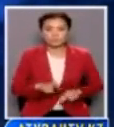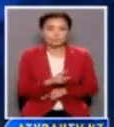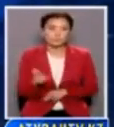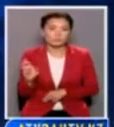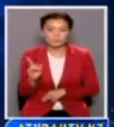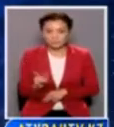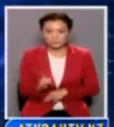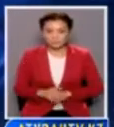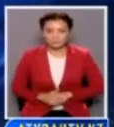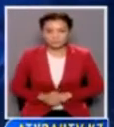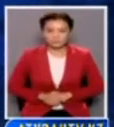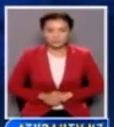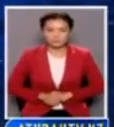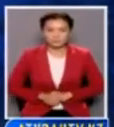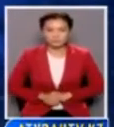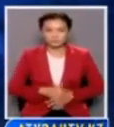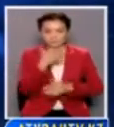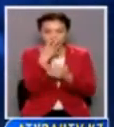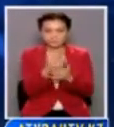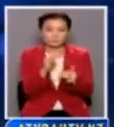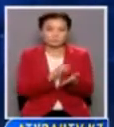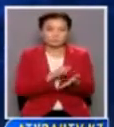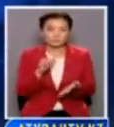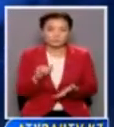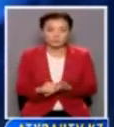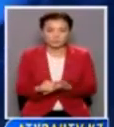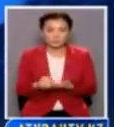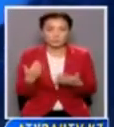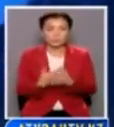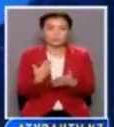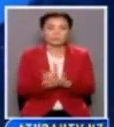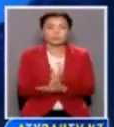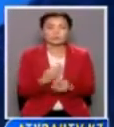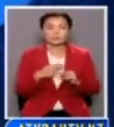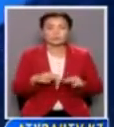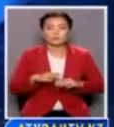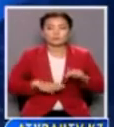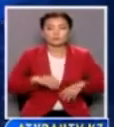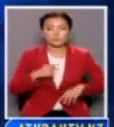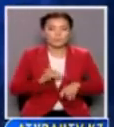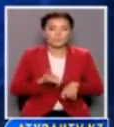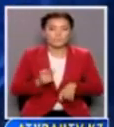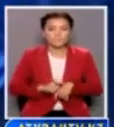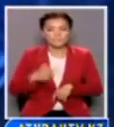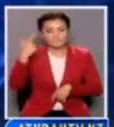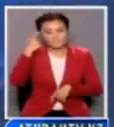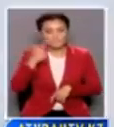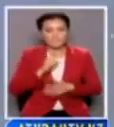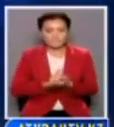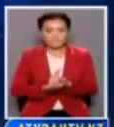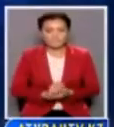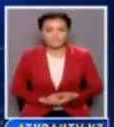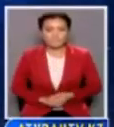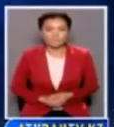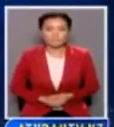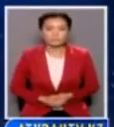да өзінің пәнімен қатар ақпараттық технология саласында өте білікті болуы қажет. Ал